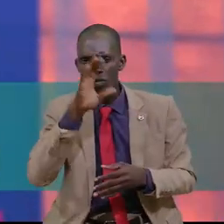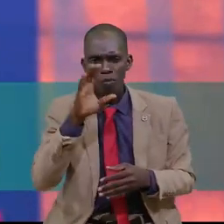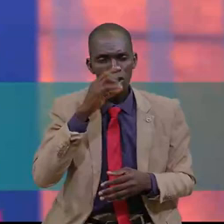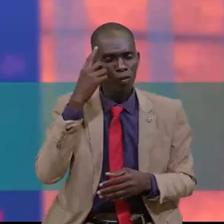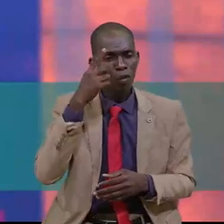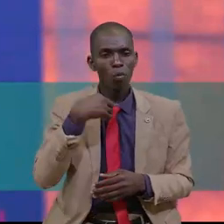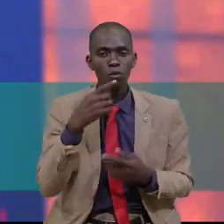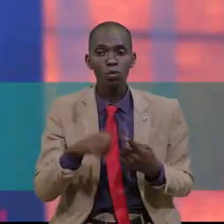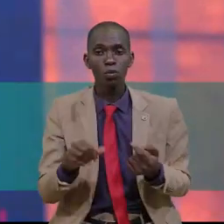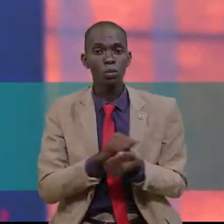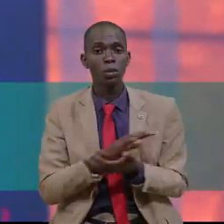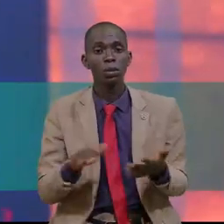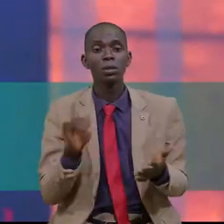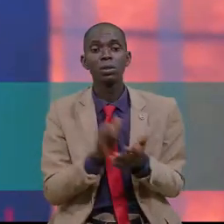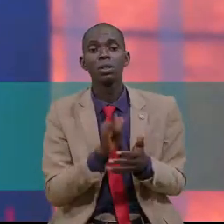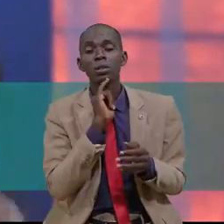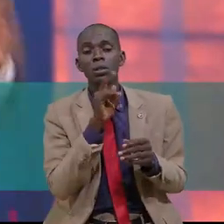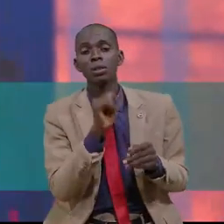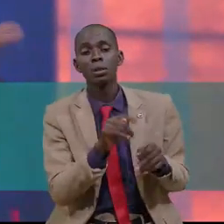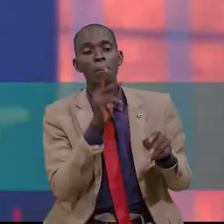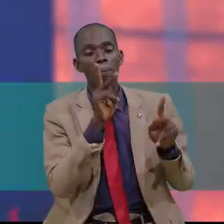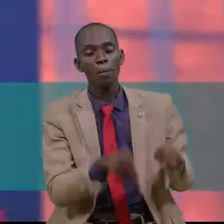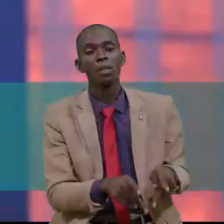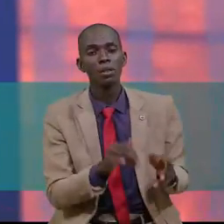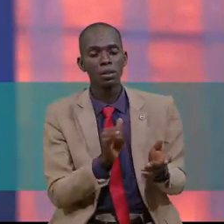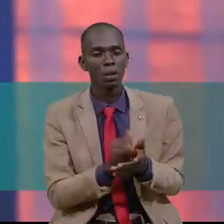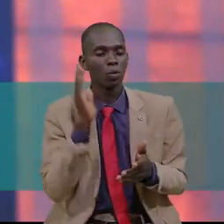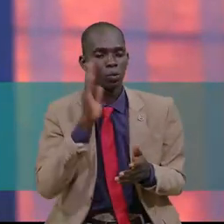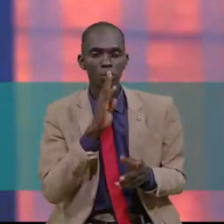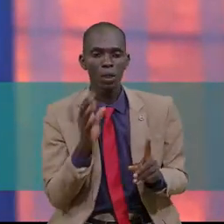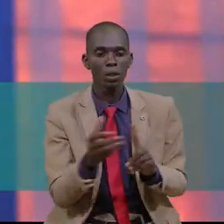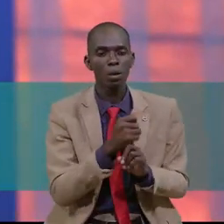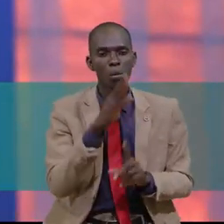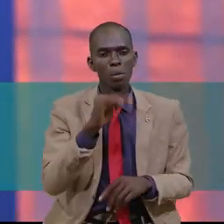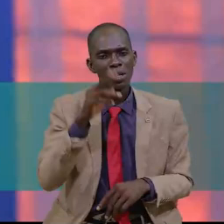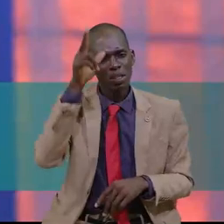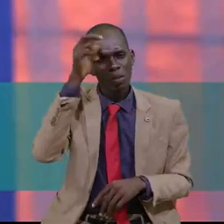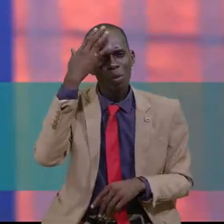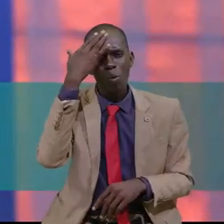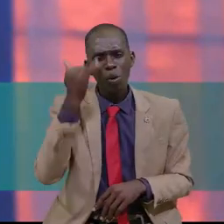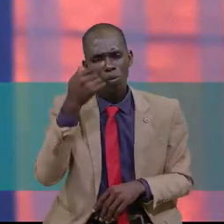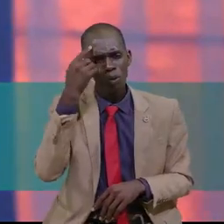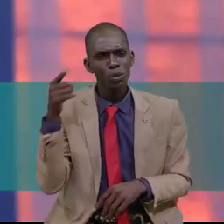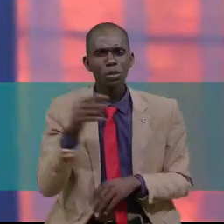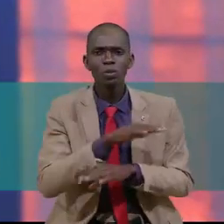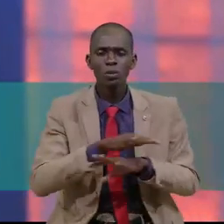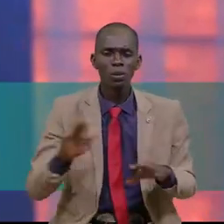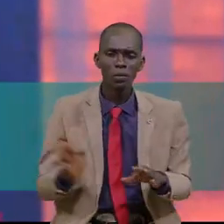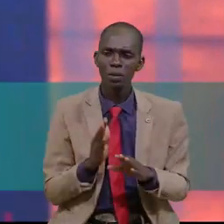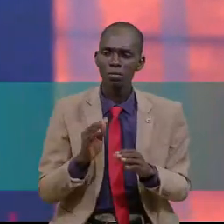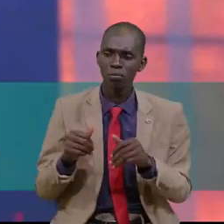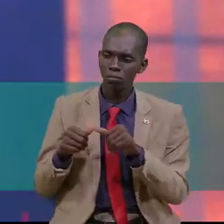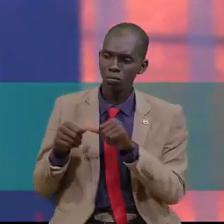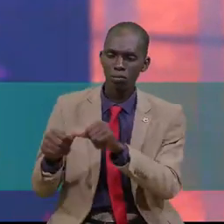va dévorer, ça c'est un candidat de la destruction. Pourquoi? Parce qu'ils ne sont